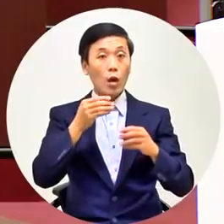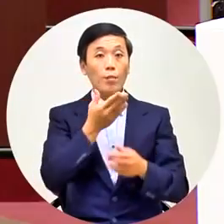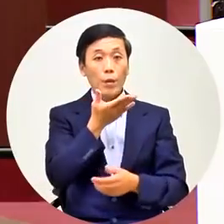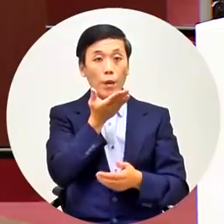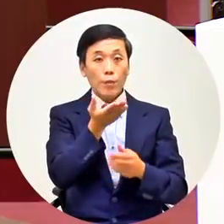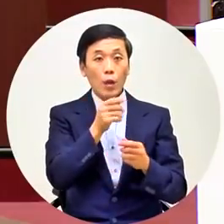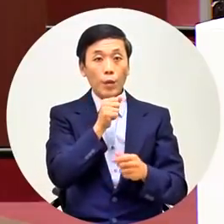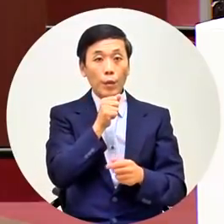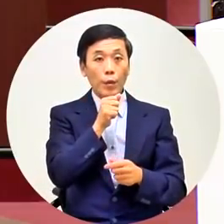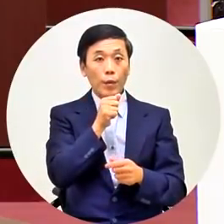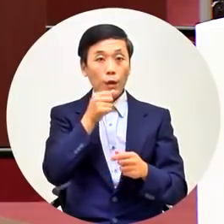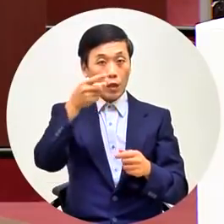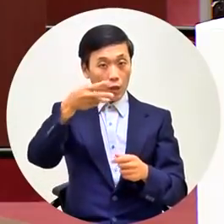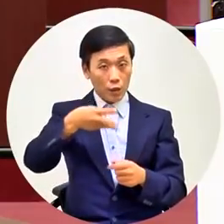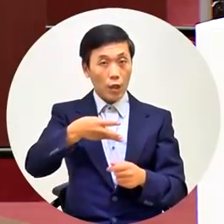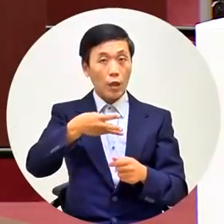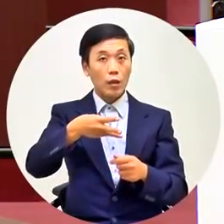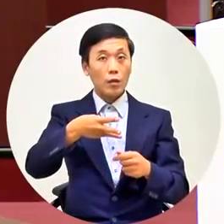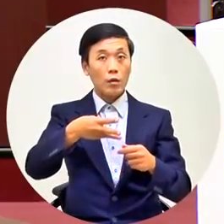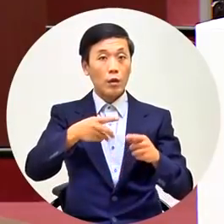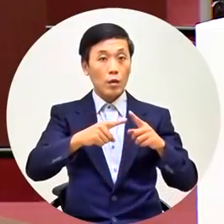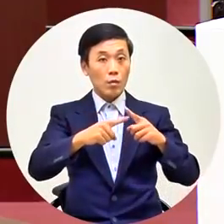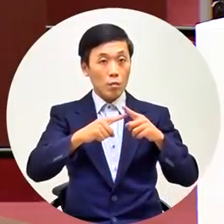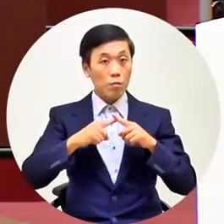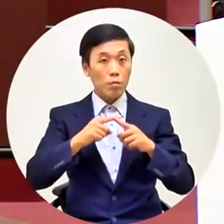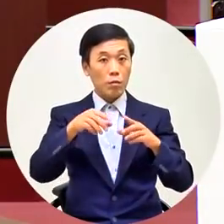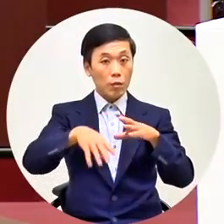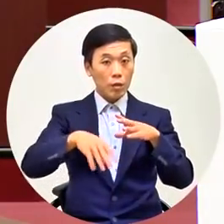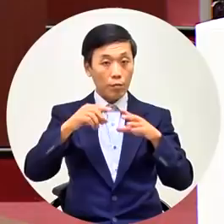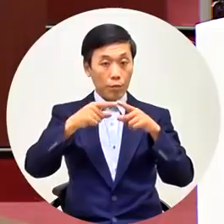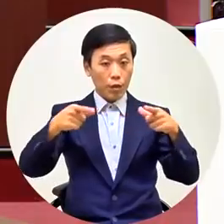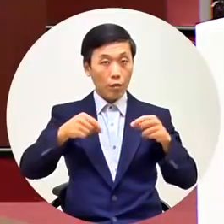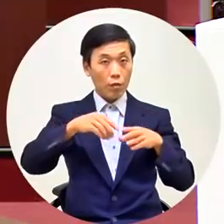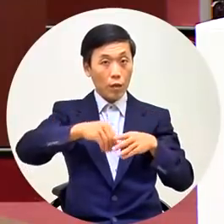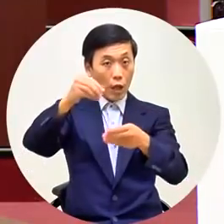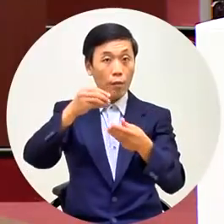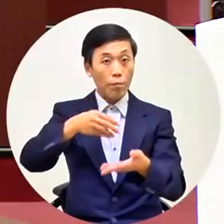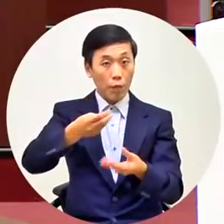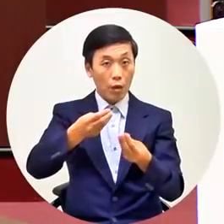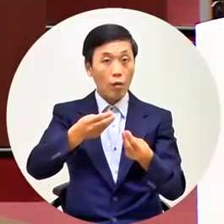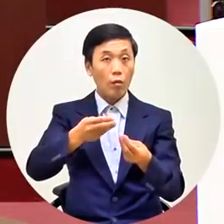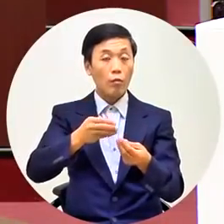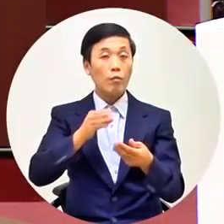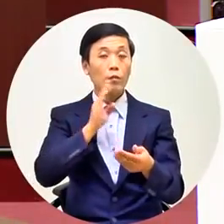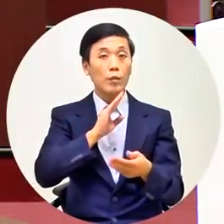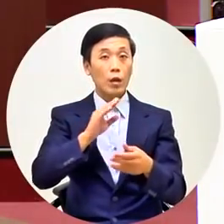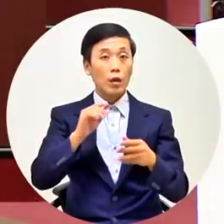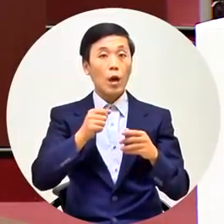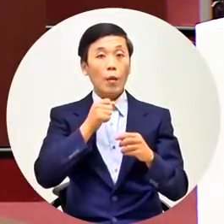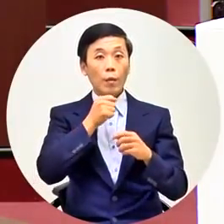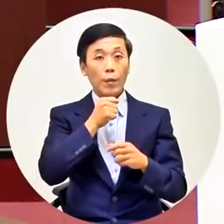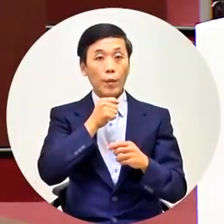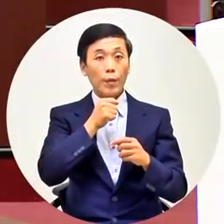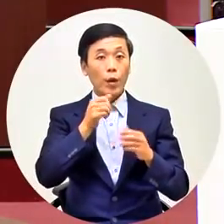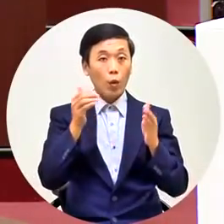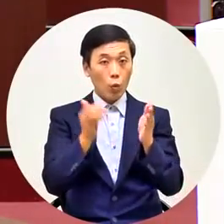应名领票，即唱下一位。是在场议员经唱完名完毕后，再第二